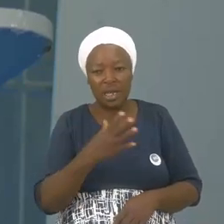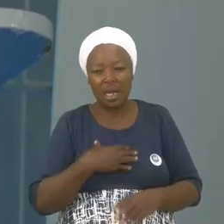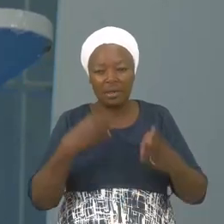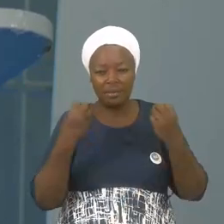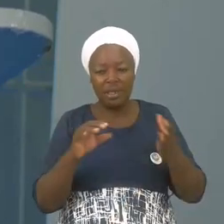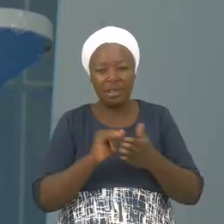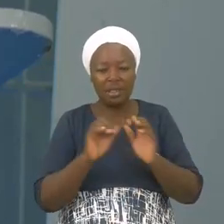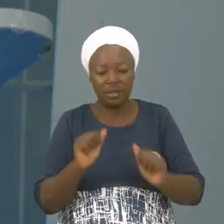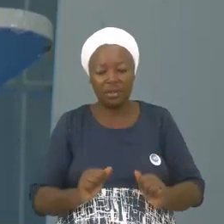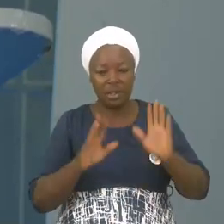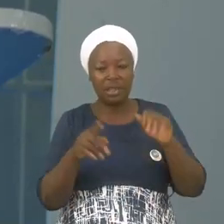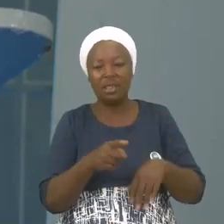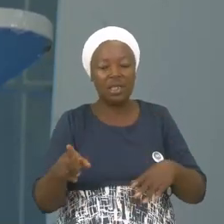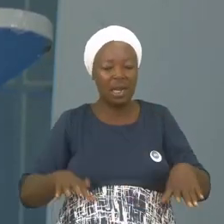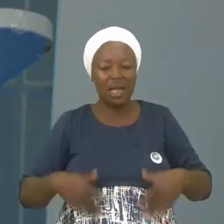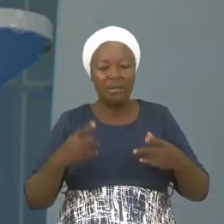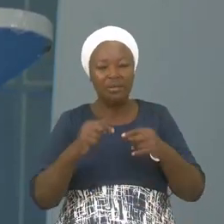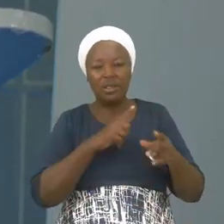Au cours de ce programme.